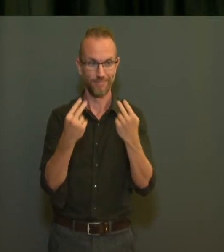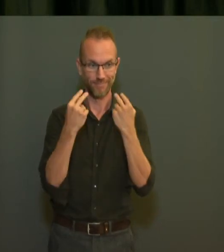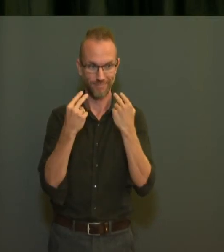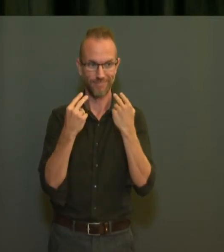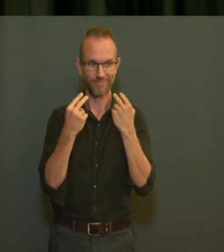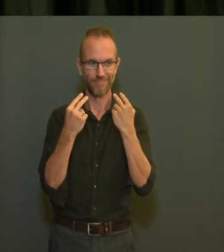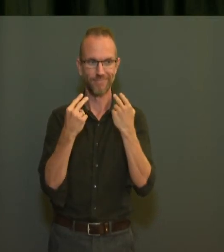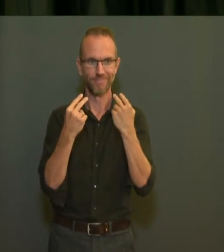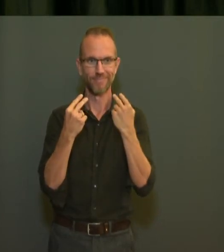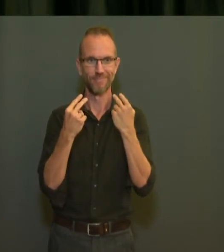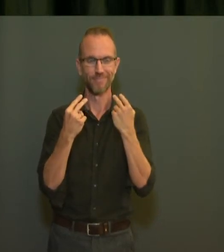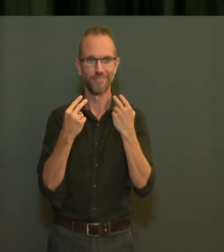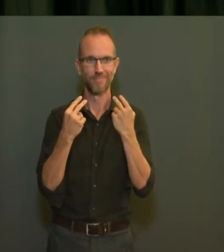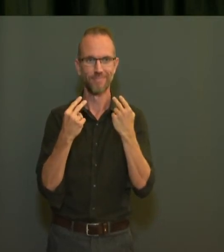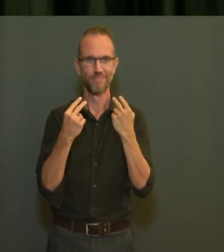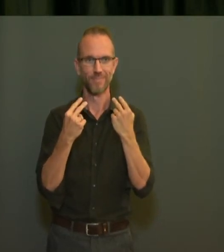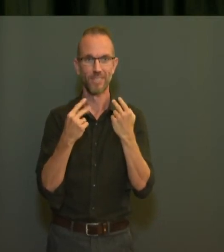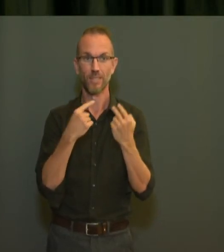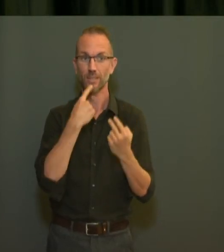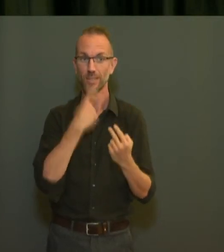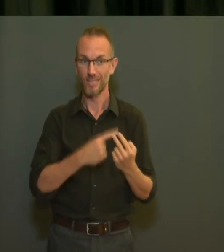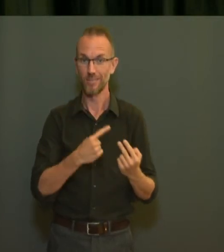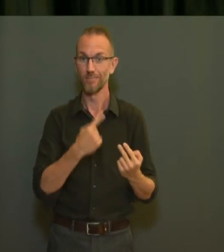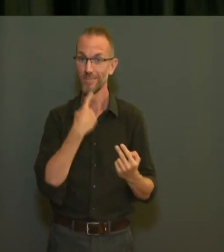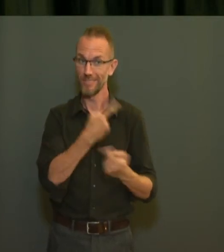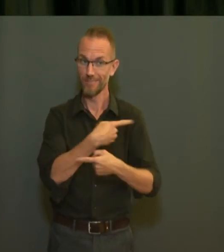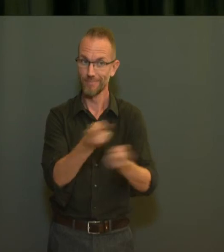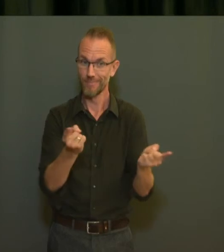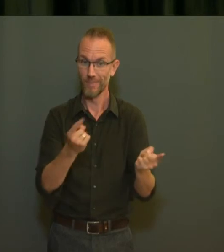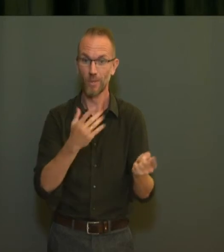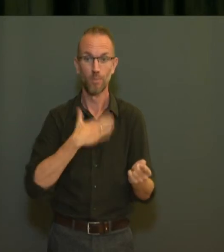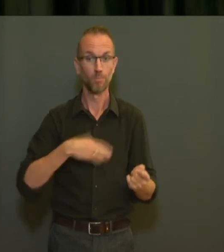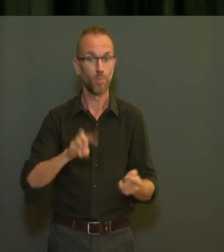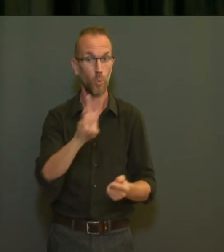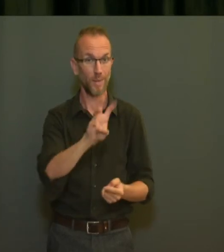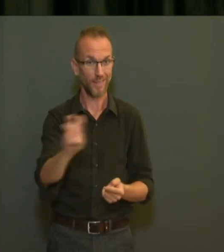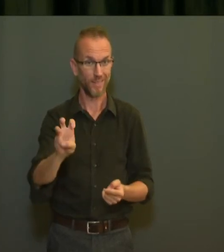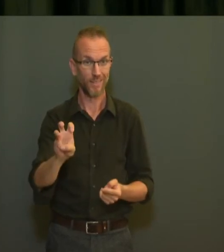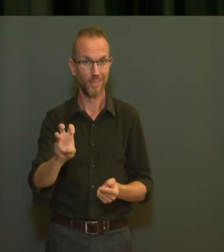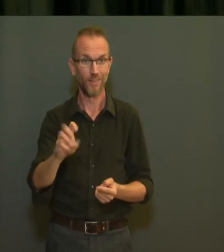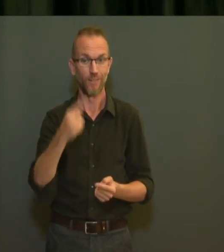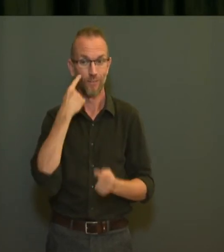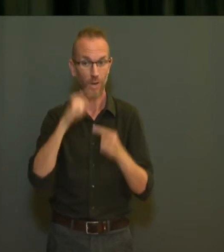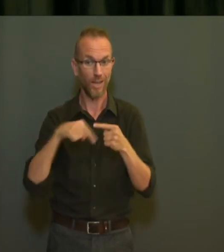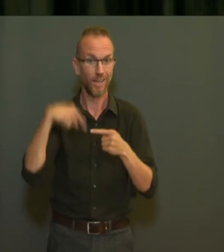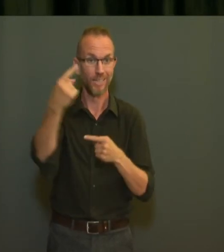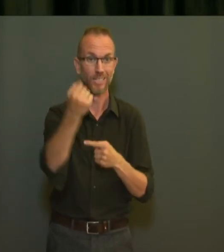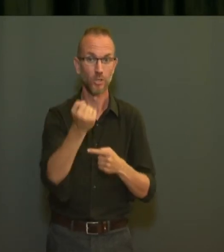Nous vous souhaitons un très bon week-end et on se retrouve la semaine prochaine.